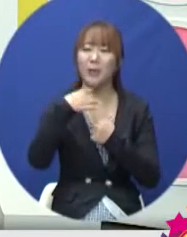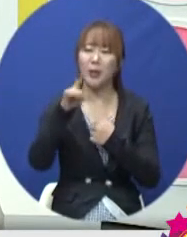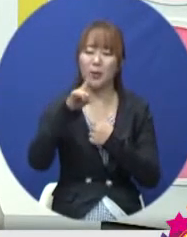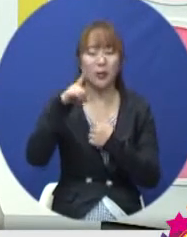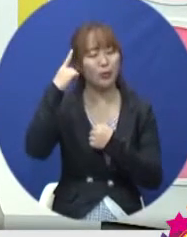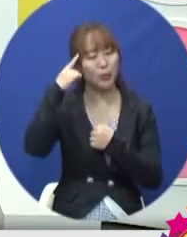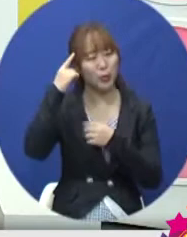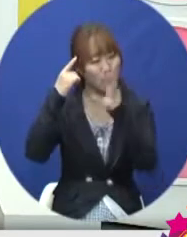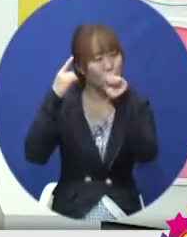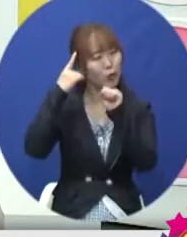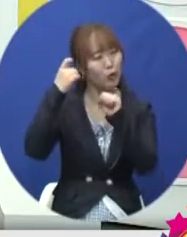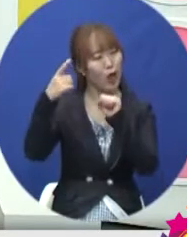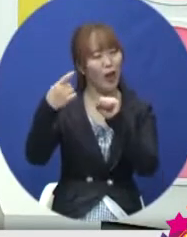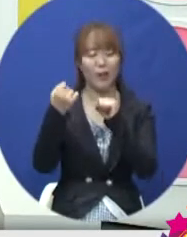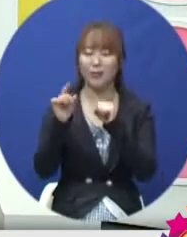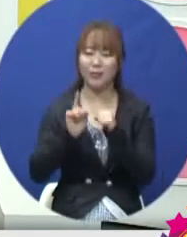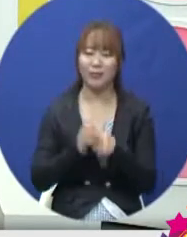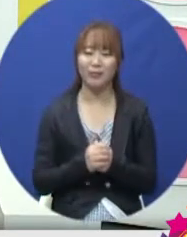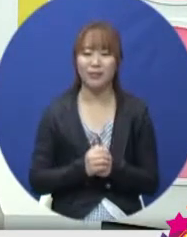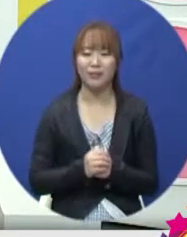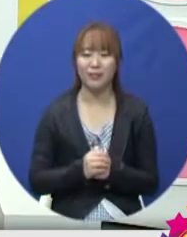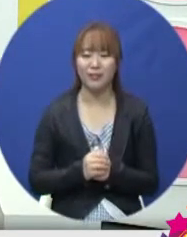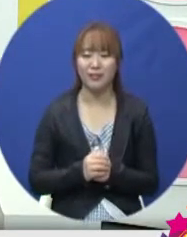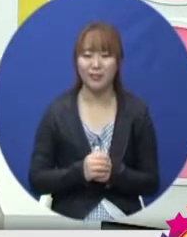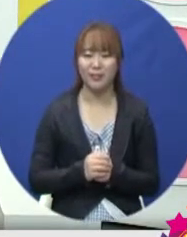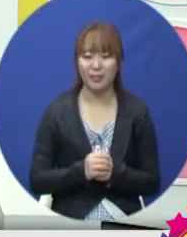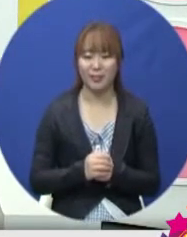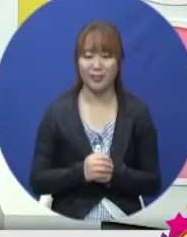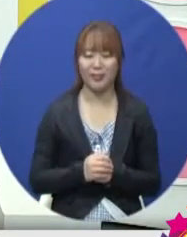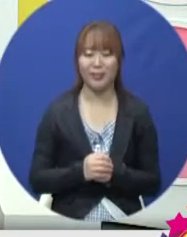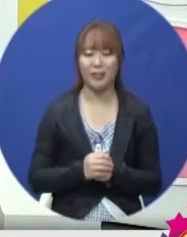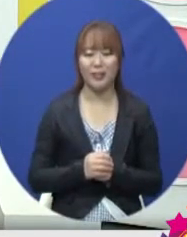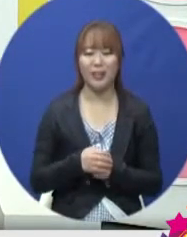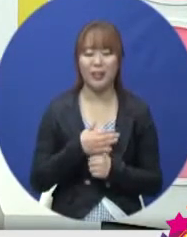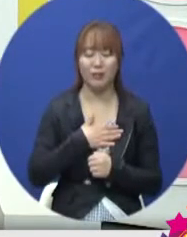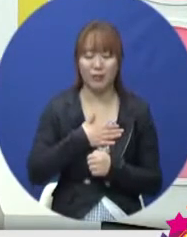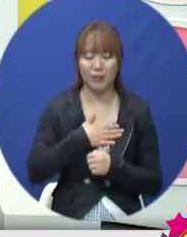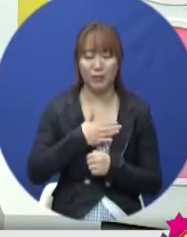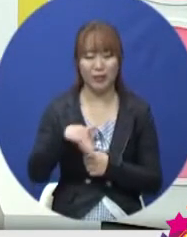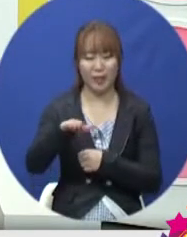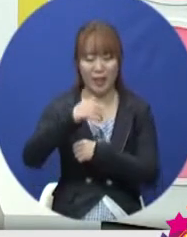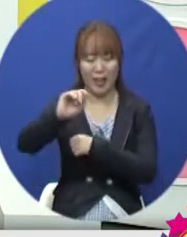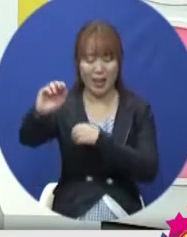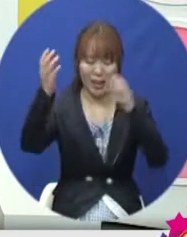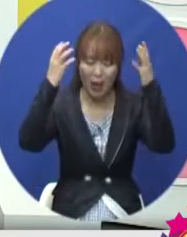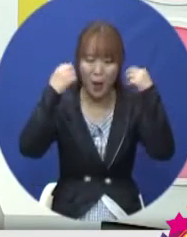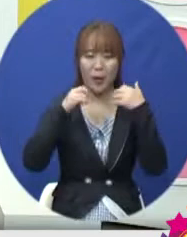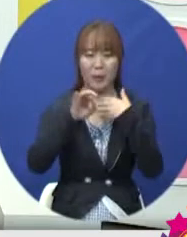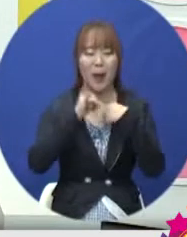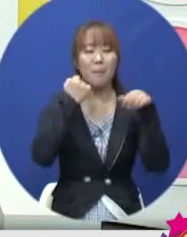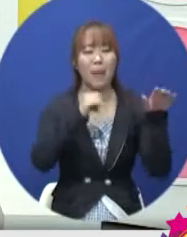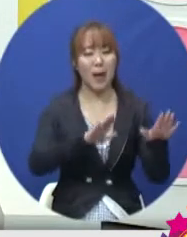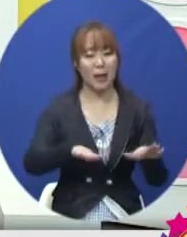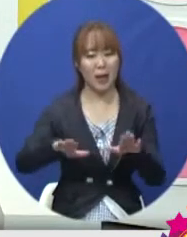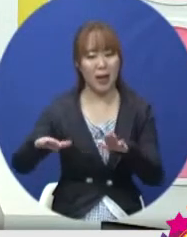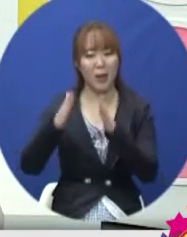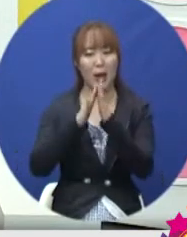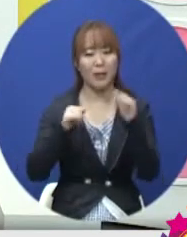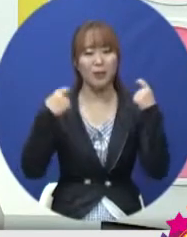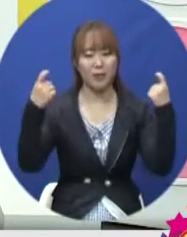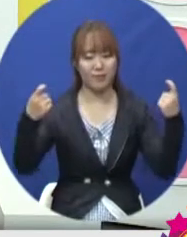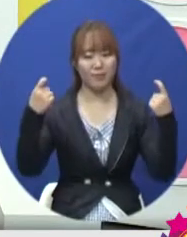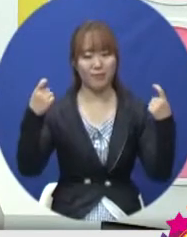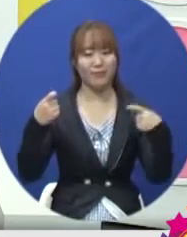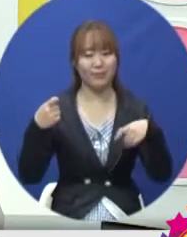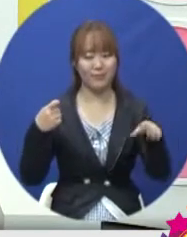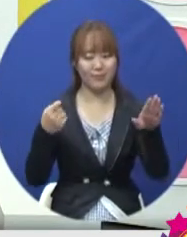혹시 추억. 좋은 추억이 있으신가요? 네. 우리가 여름이 되면은 네. 바닷가로 가족 여행을 가요. 네.